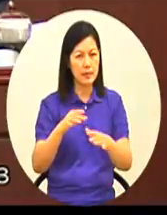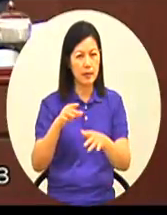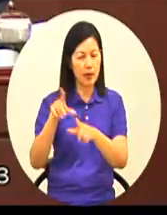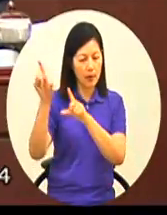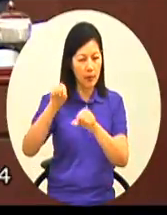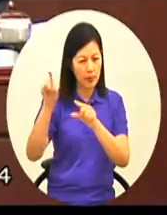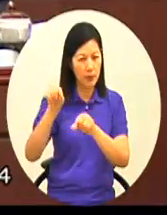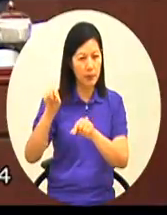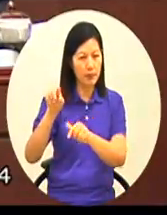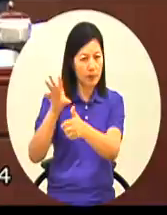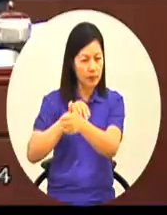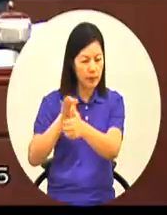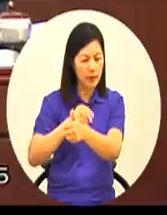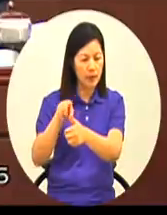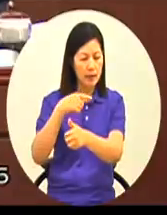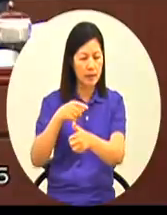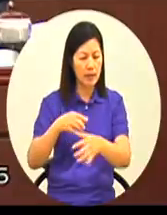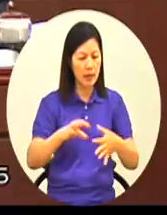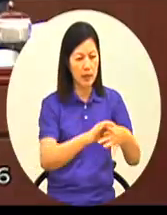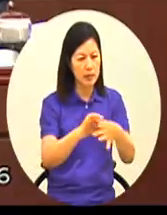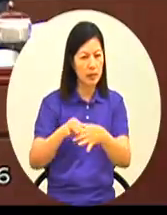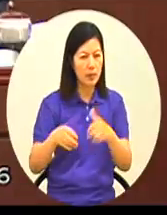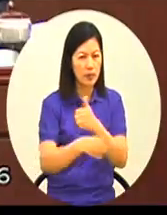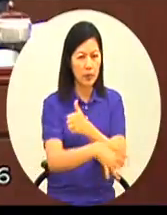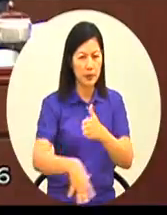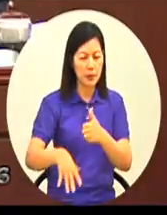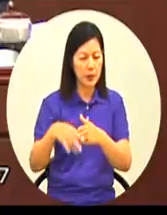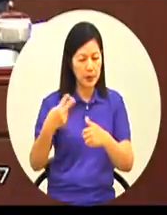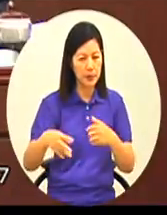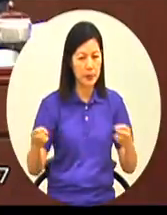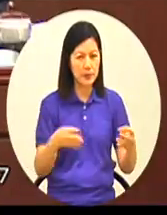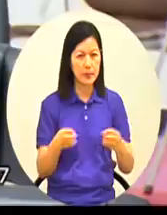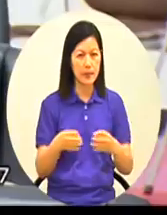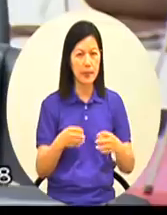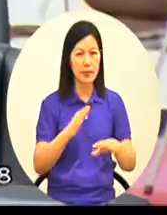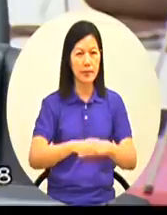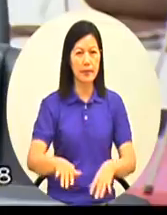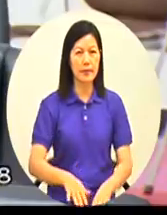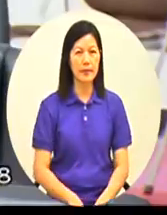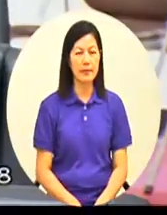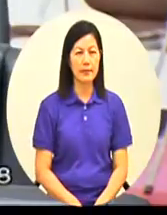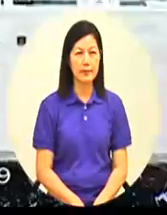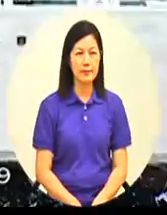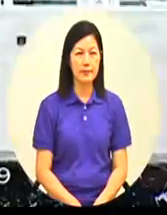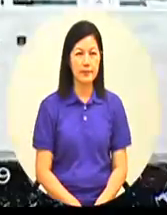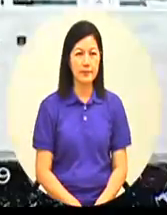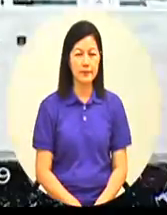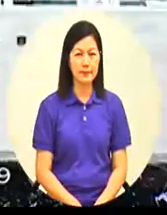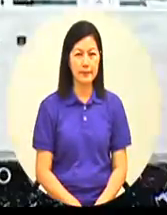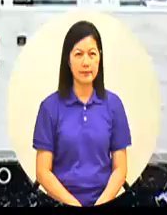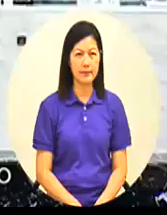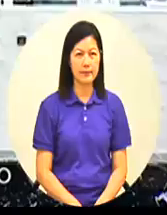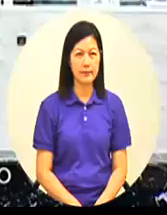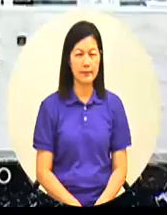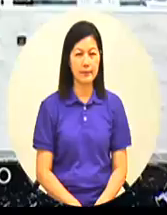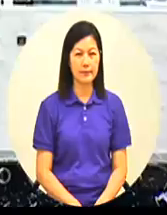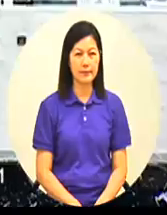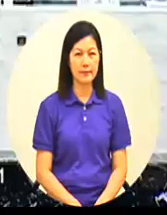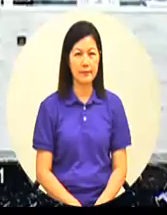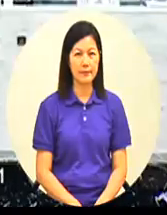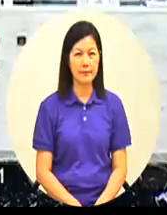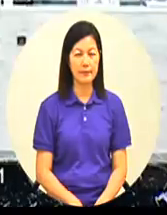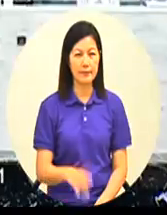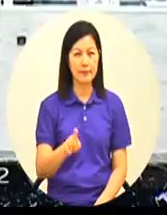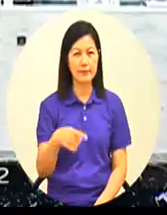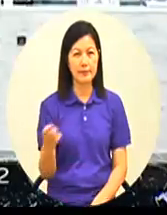们再来跟我们相关的局处做一个讨论这样子。好，好，谢谢。 好，接下